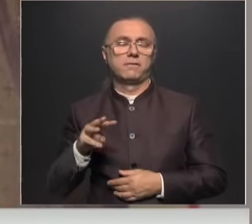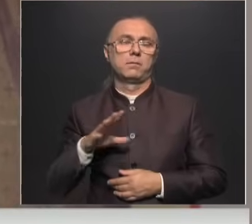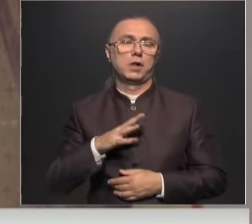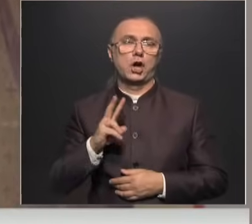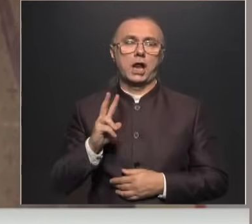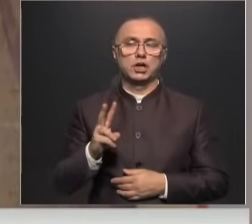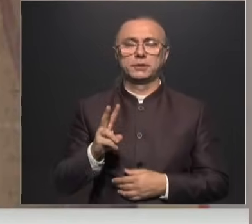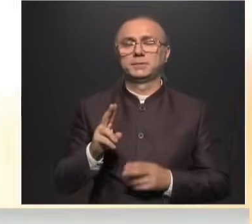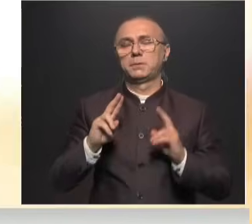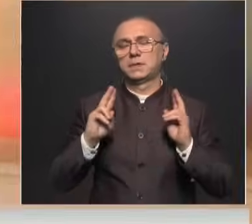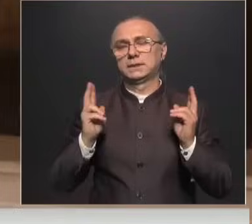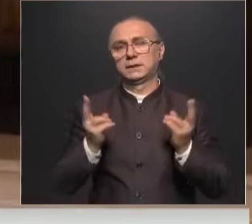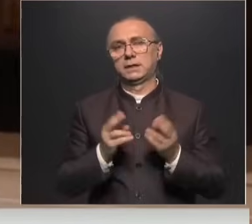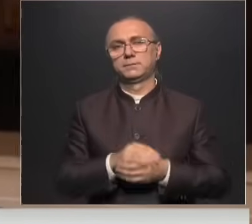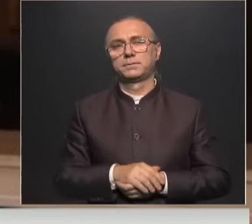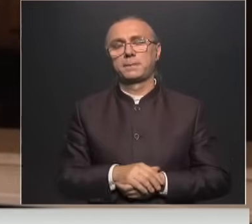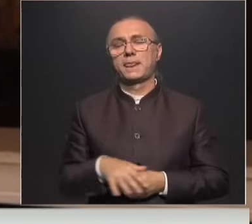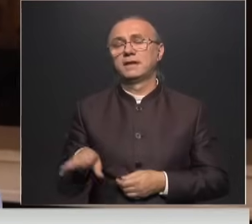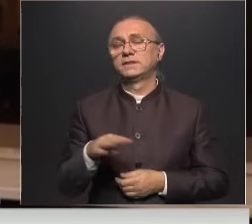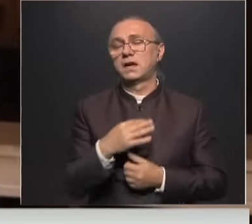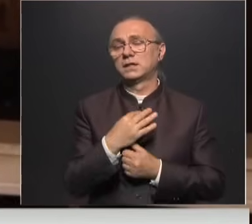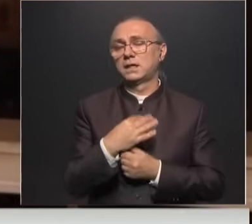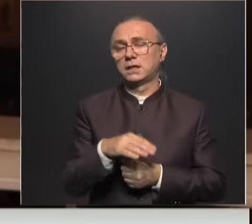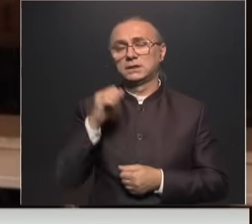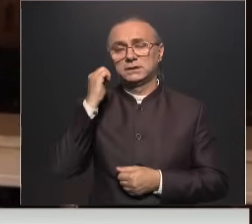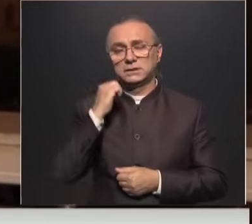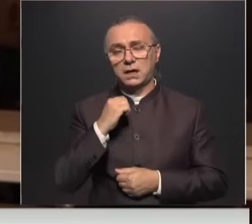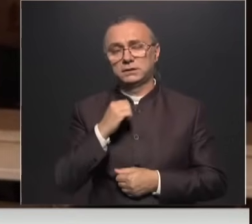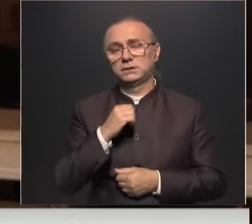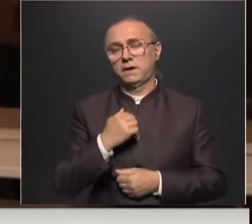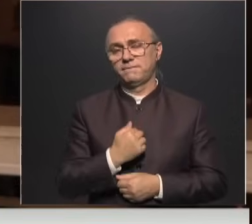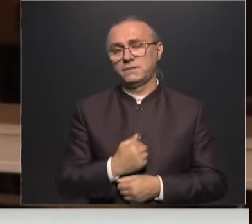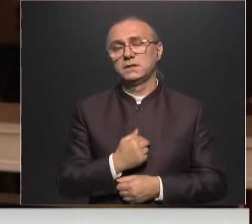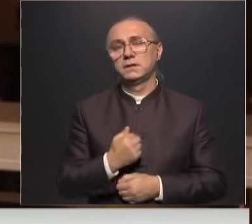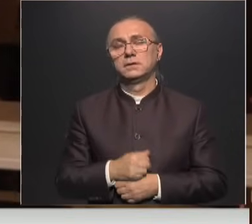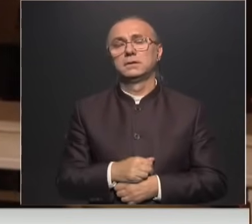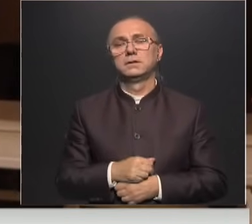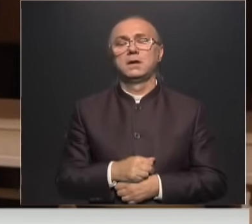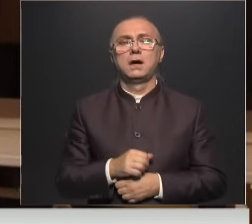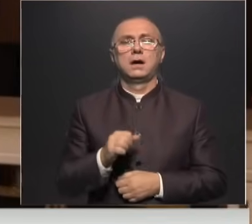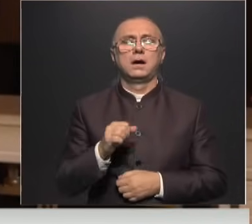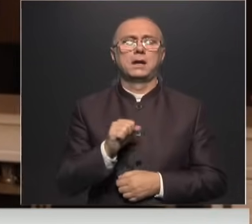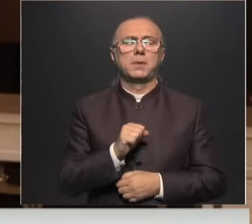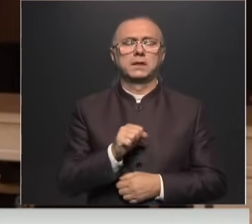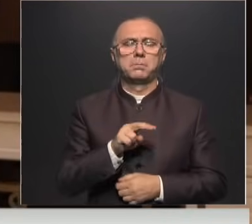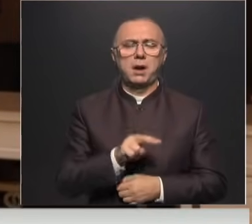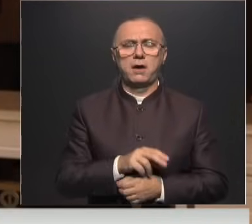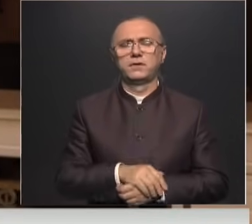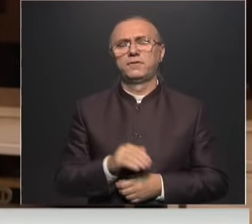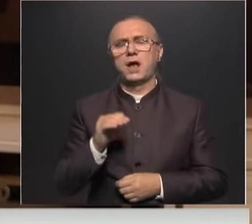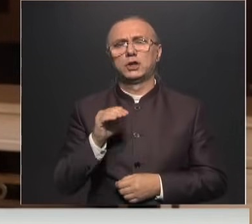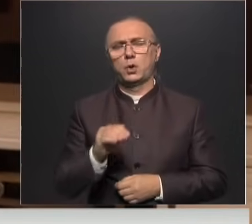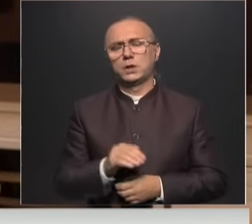монастырь. Всех расстрелянных старцев на берегу реки Вычегда, архимандритов Павла Моисеева, Феодосия Соболева